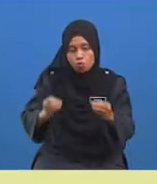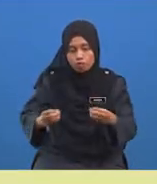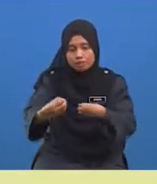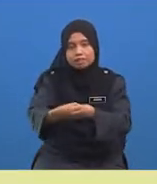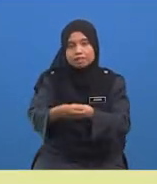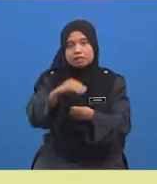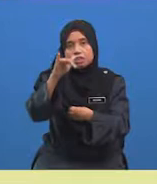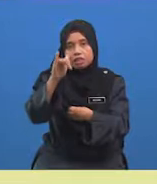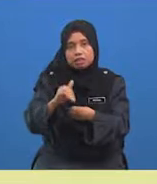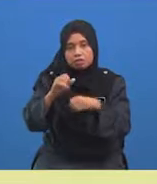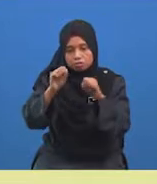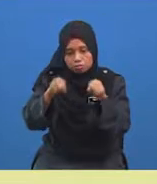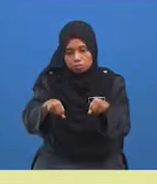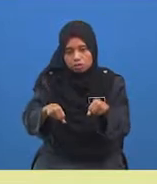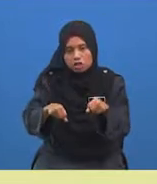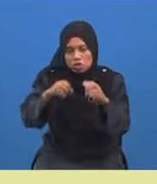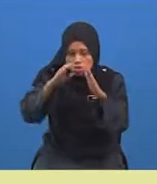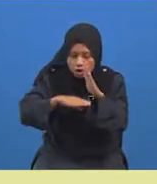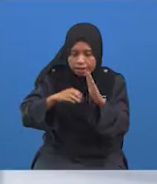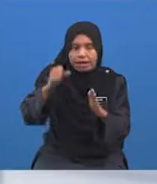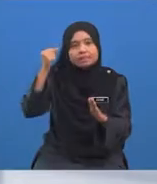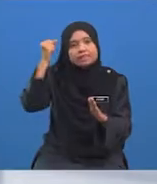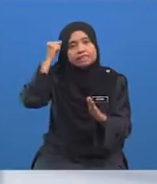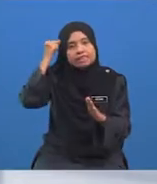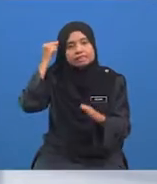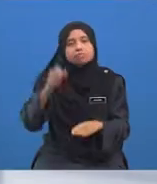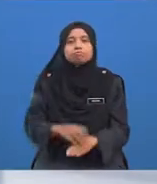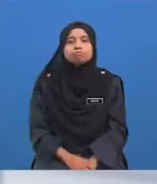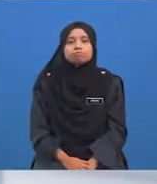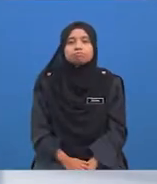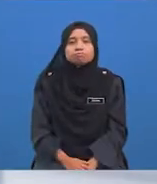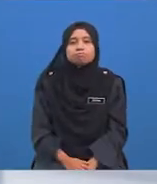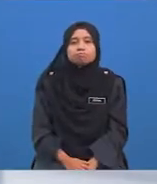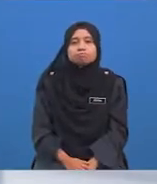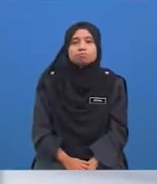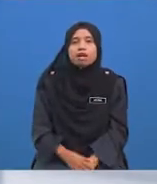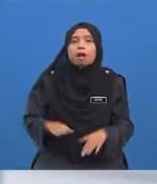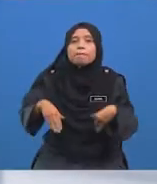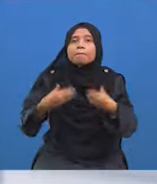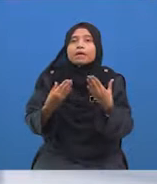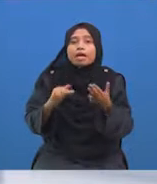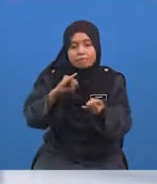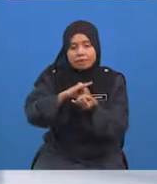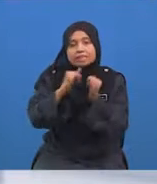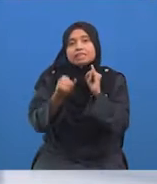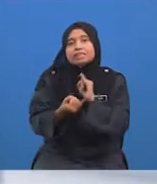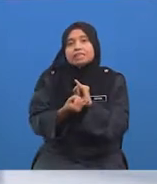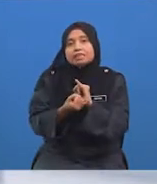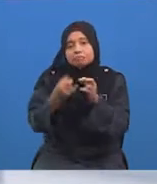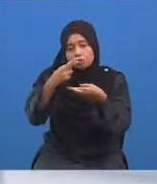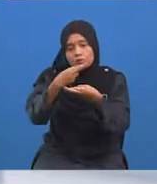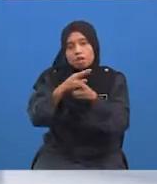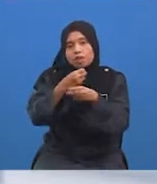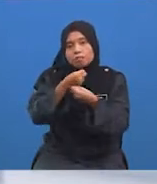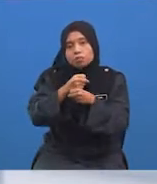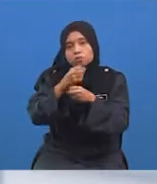yang boleh mempengaruhi stres pekerja. Ya pelajar, bagaimana iklim organisasi atau reka bentuk